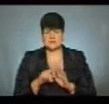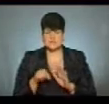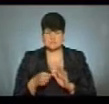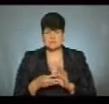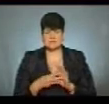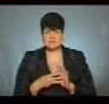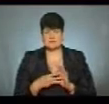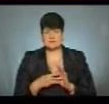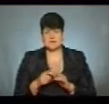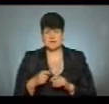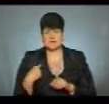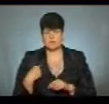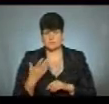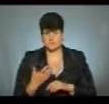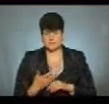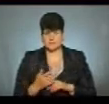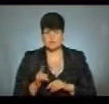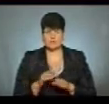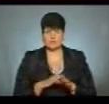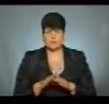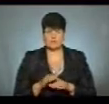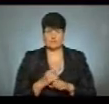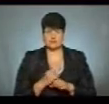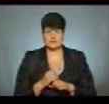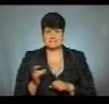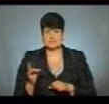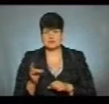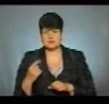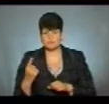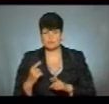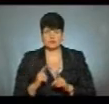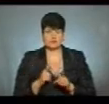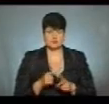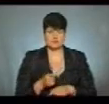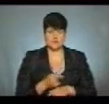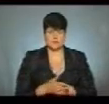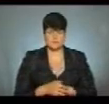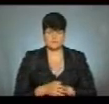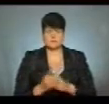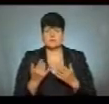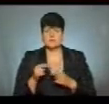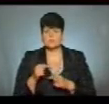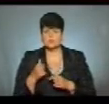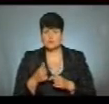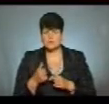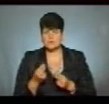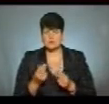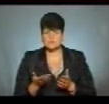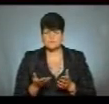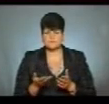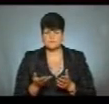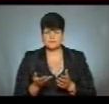28,8 кілометра, щоб повністю зробити від Рівненської області до в'їзду в Тернопіль. А скільки цього року в нас коштів? А цього